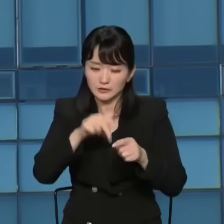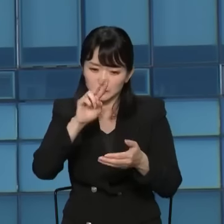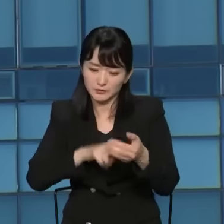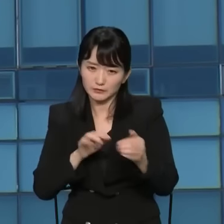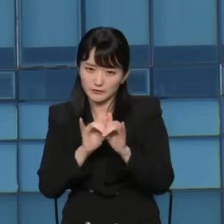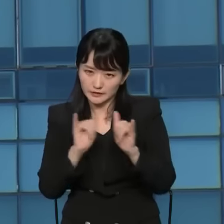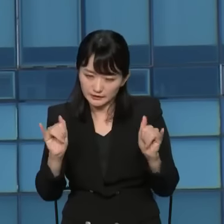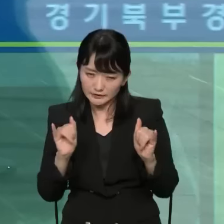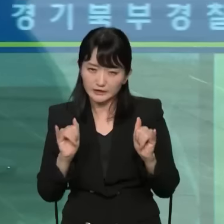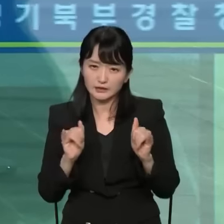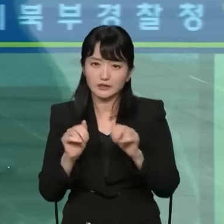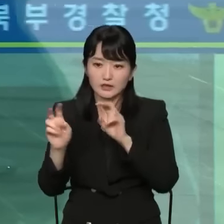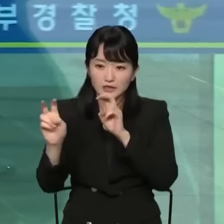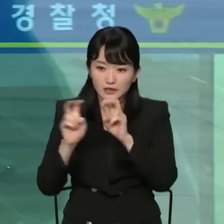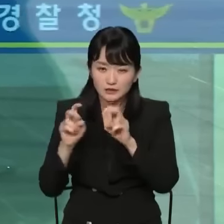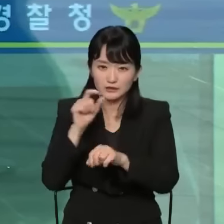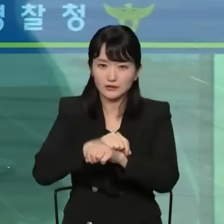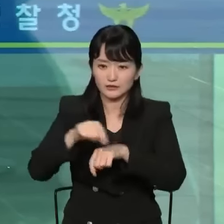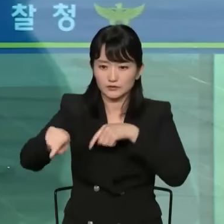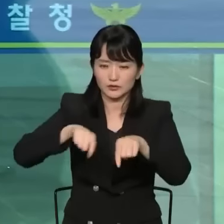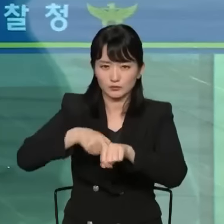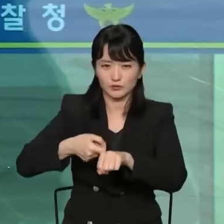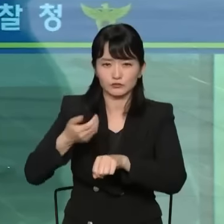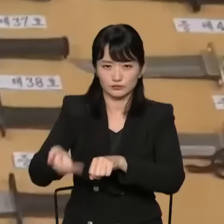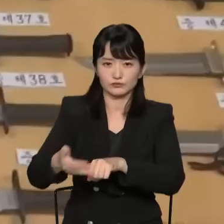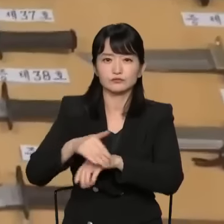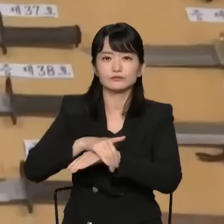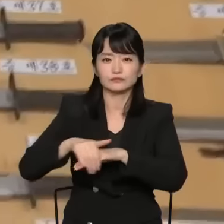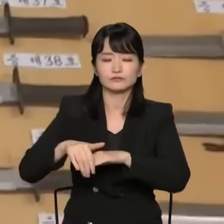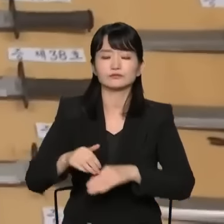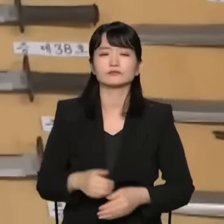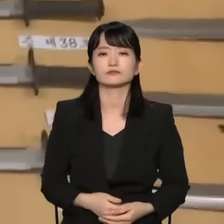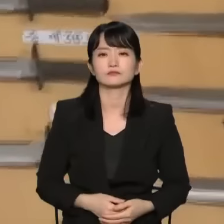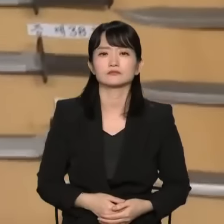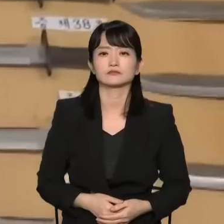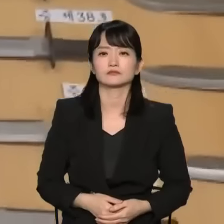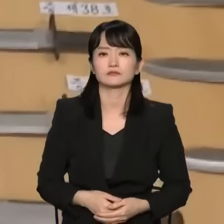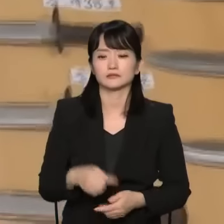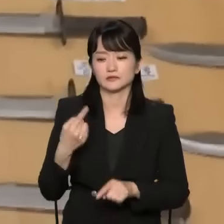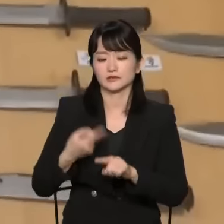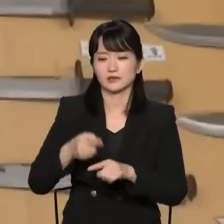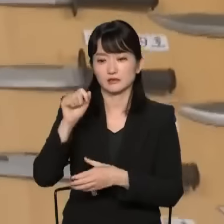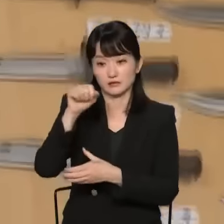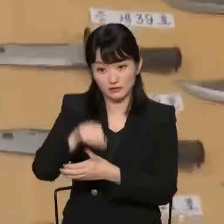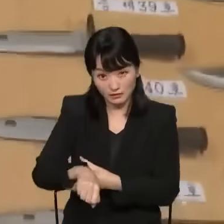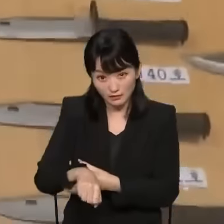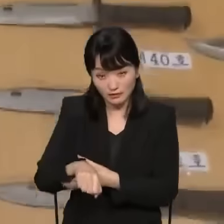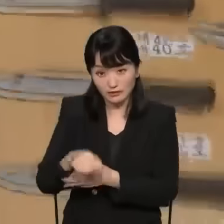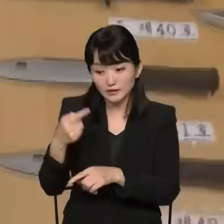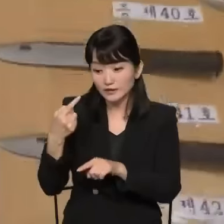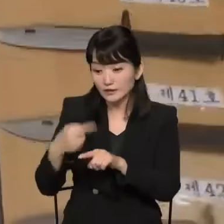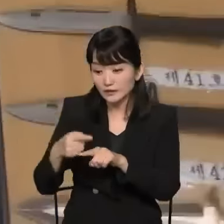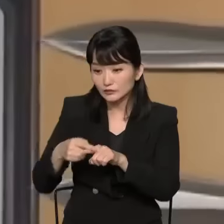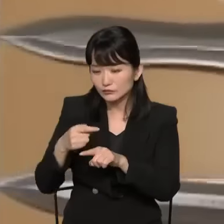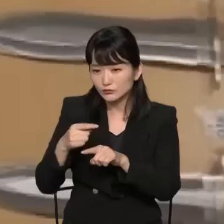도검 판매업체에게 행정처분을 내릴 예정입니다. 또한 소지 허가 이력이 있는 도검 중 소재가 확인되지 않은